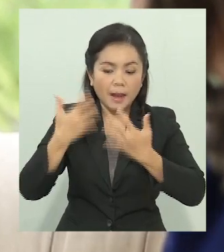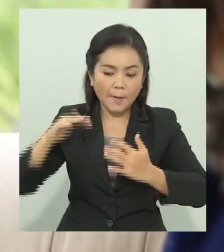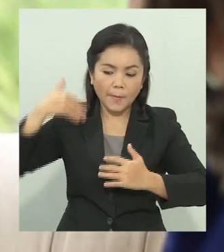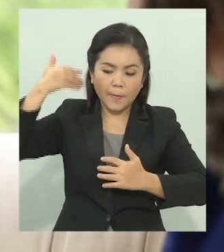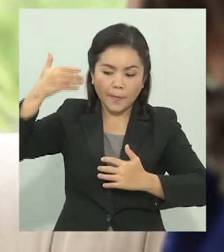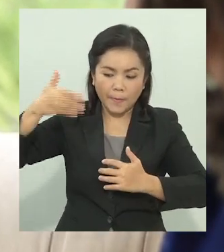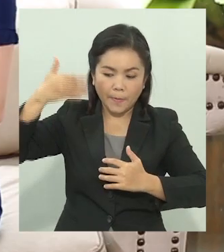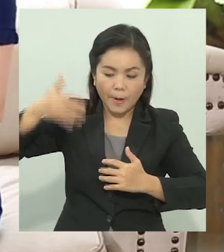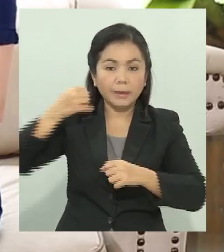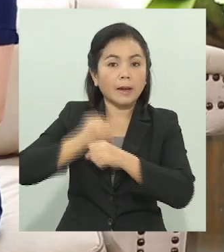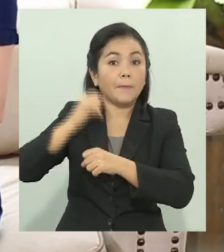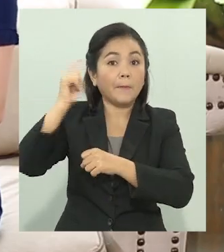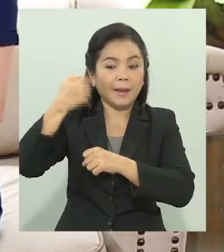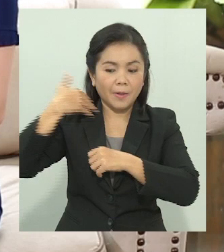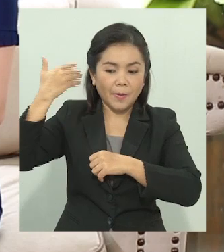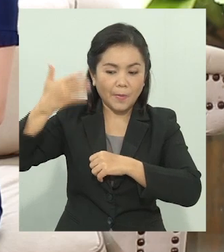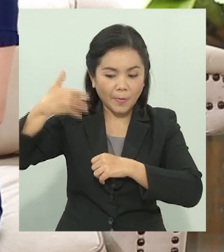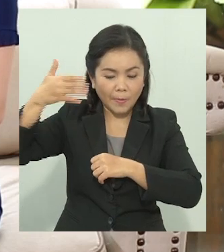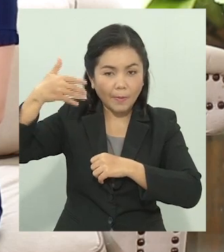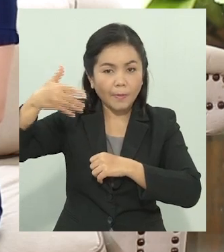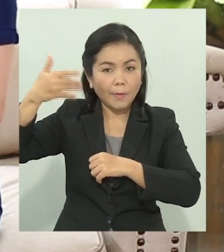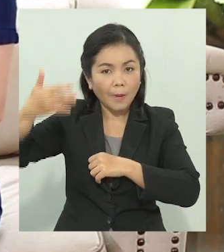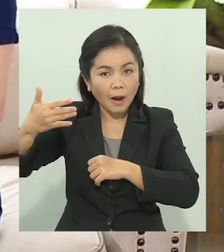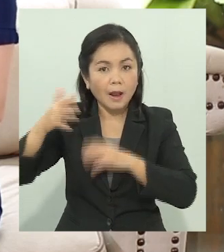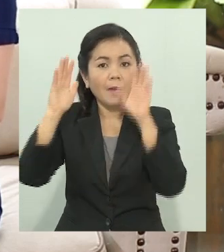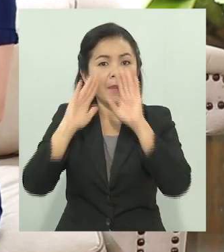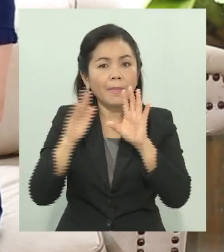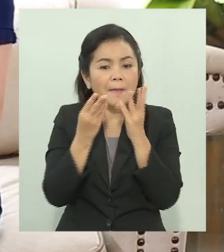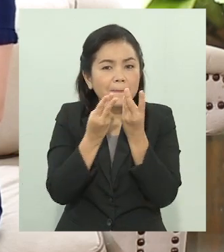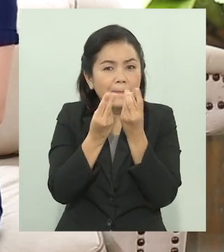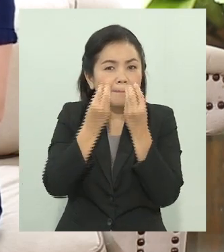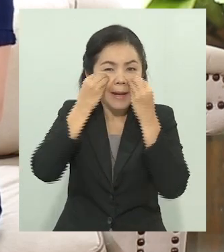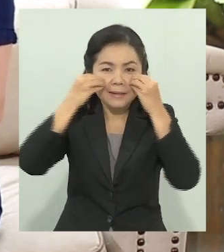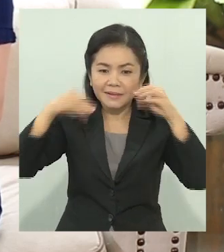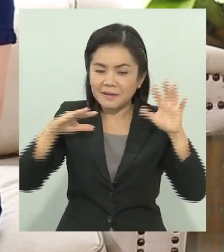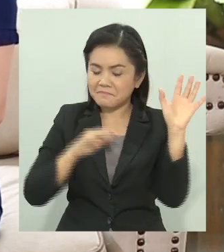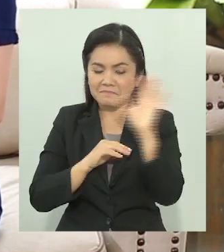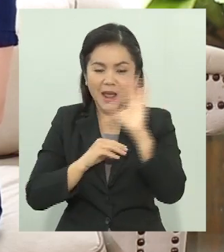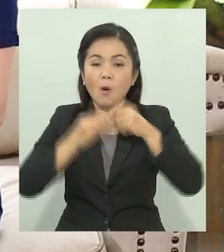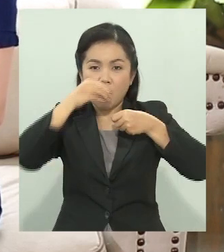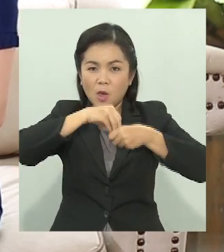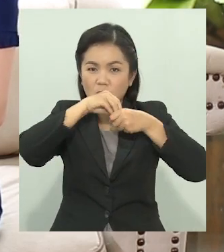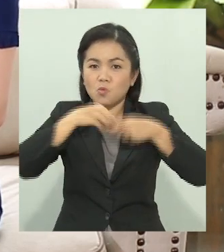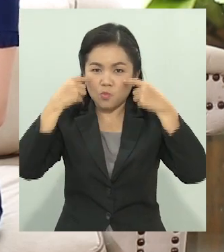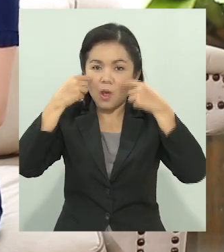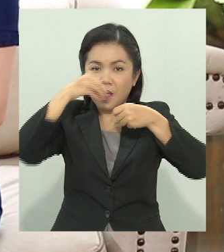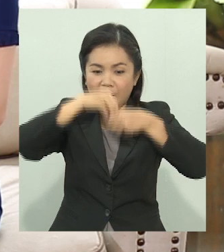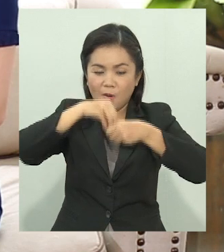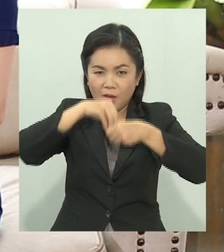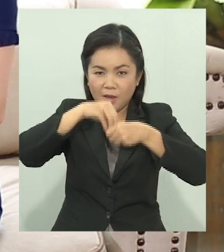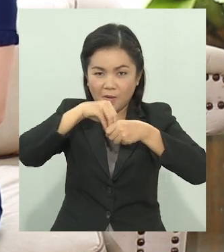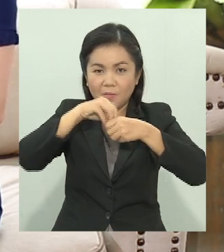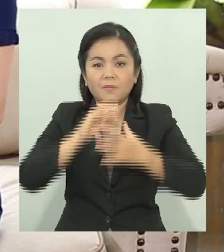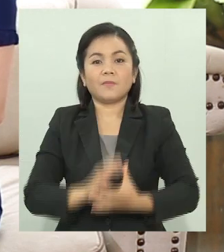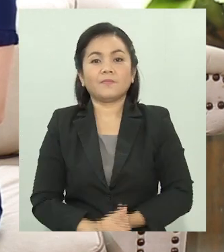ก็เลยเปลี่ยนนิดนึงก็คือว่าเราจะไม่เอาถุงไม่เอาไขมันเนี้ยออกถ้าไม่จำเป็นจริงๆก็ปัจจุ